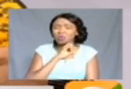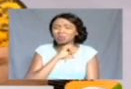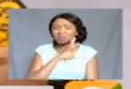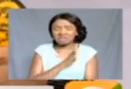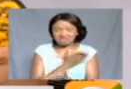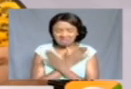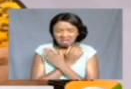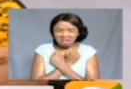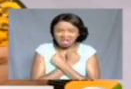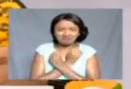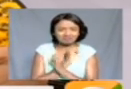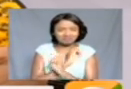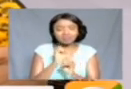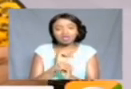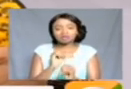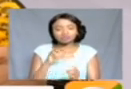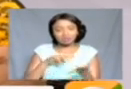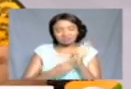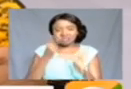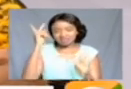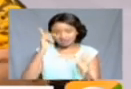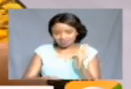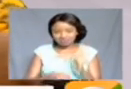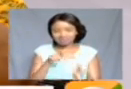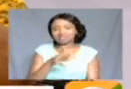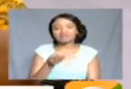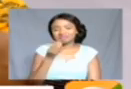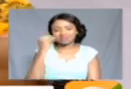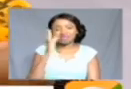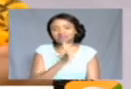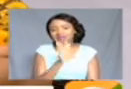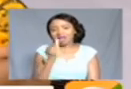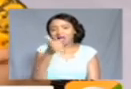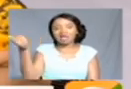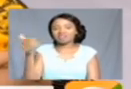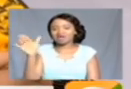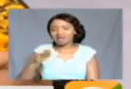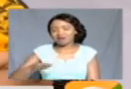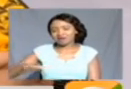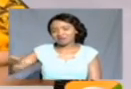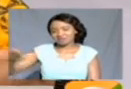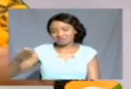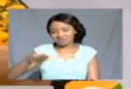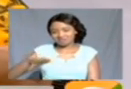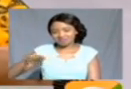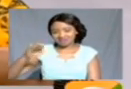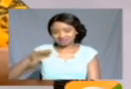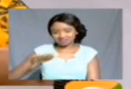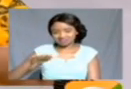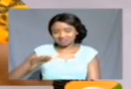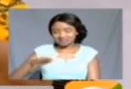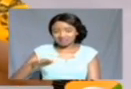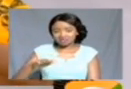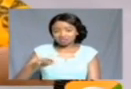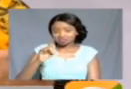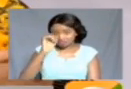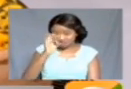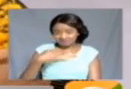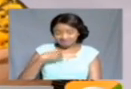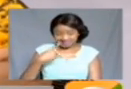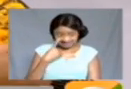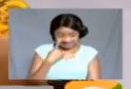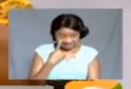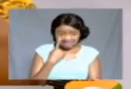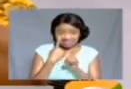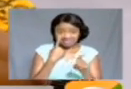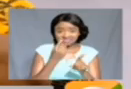utajua kuna mahali yuala na kukuta kile chako ambacho si anakuta kwamba kile chako si kitamu. Kwa hivyo mimi kwa upande wangu kama ningemwona amebadilika kwa upande wa